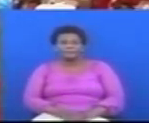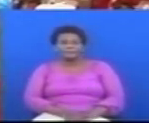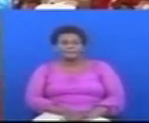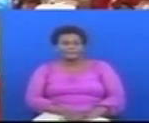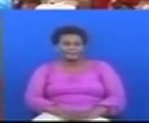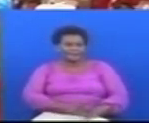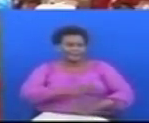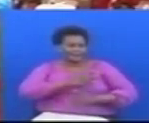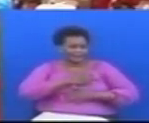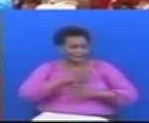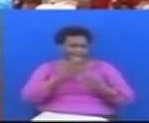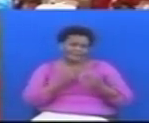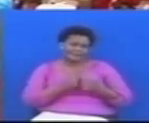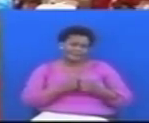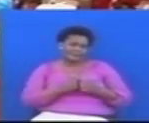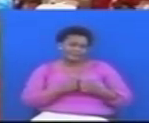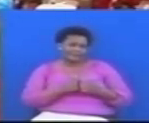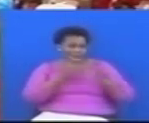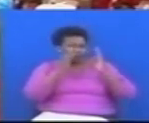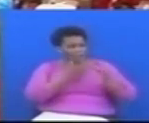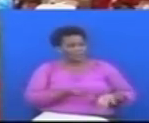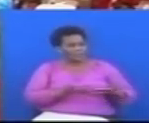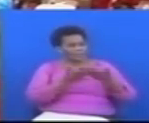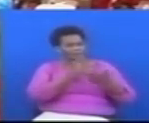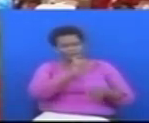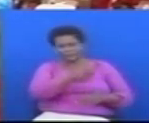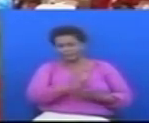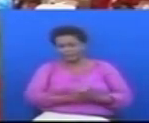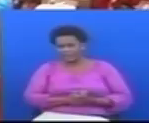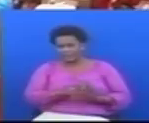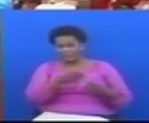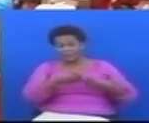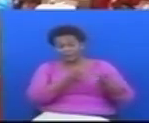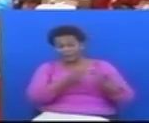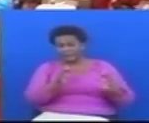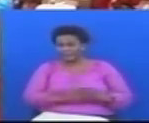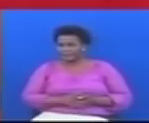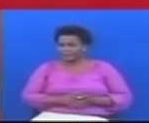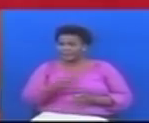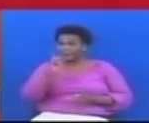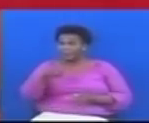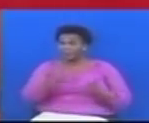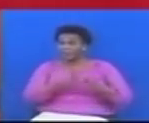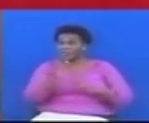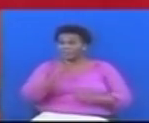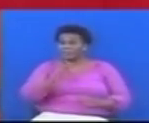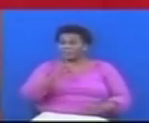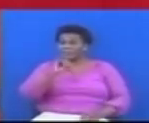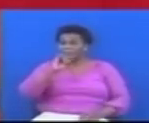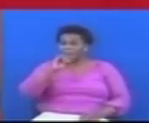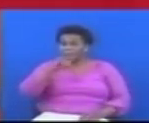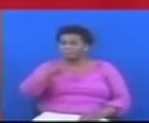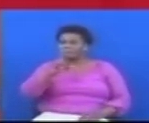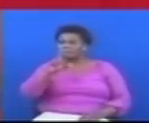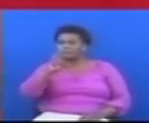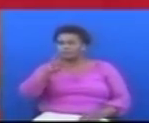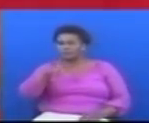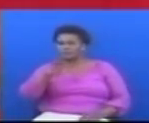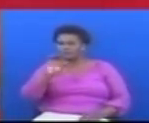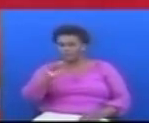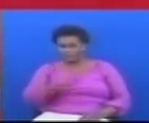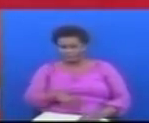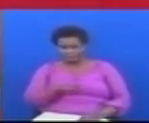nyongeza. Kata ya Rumuma inayotoka wilaya ya Kilosa ni mashuhuri sana kwa kilimo